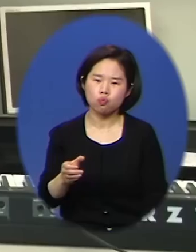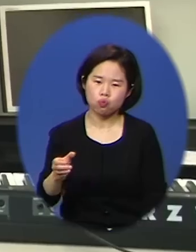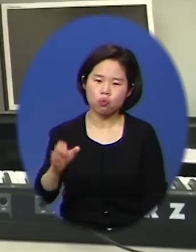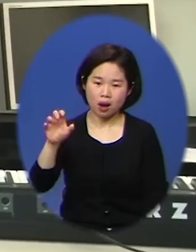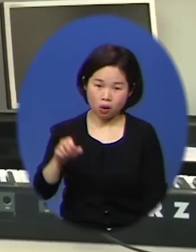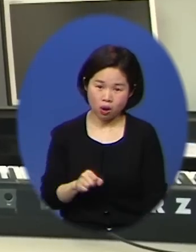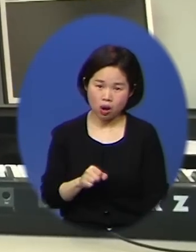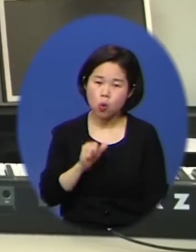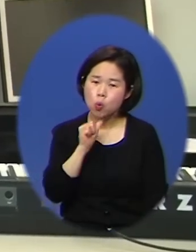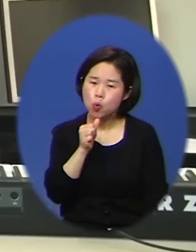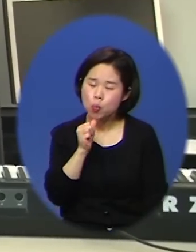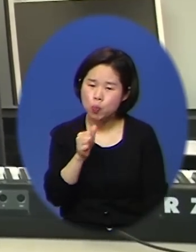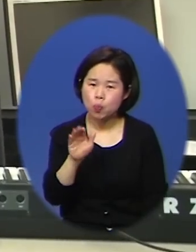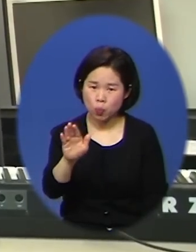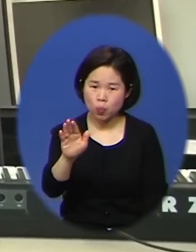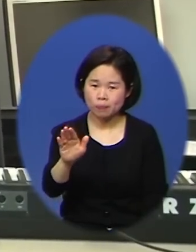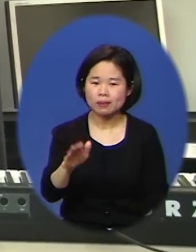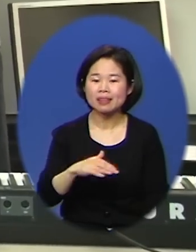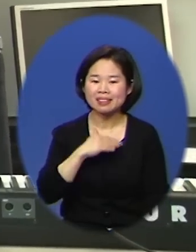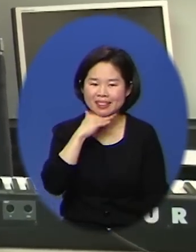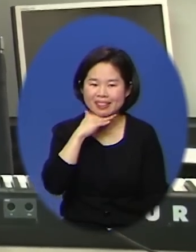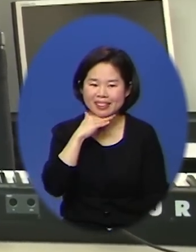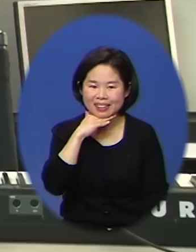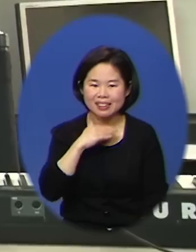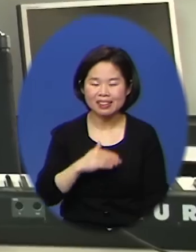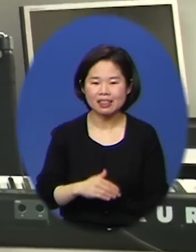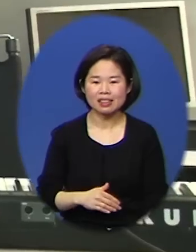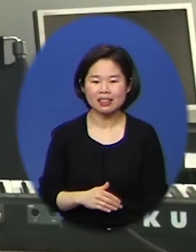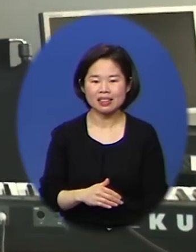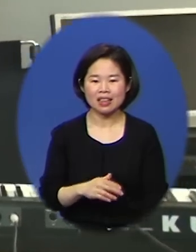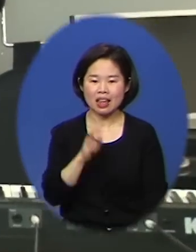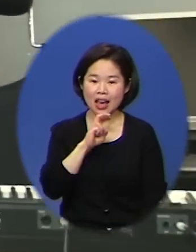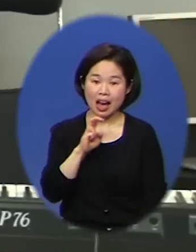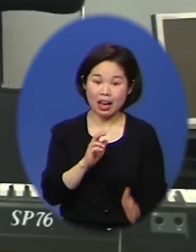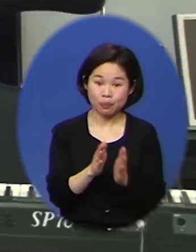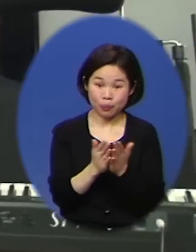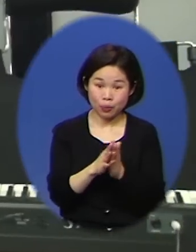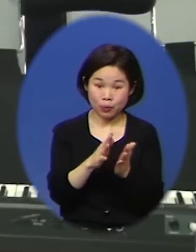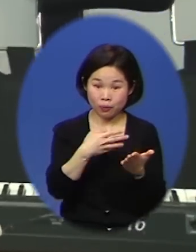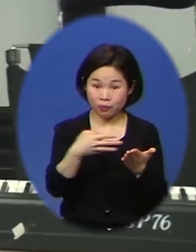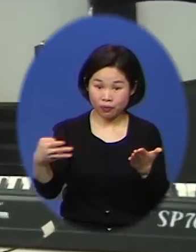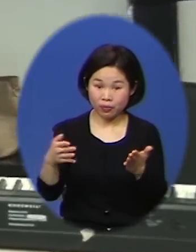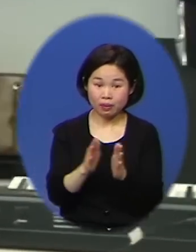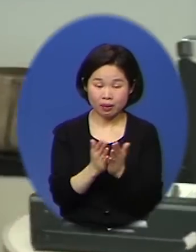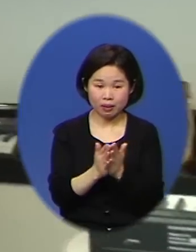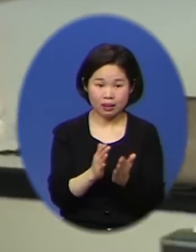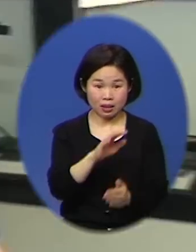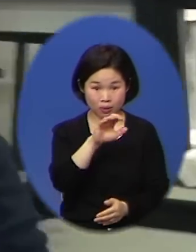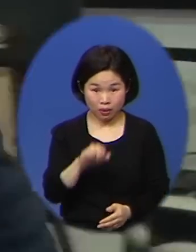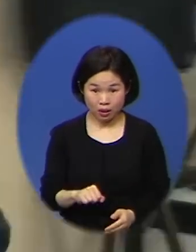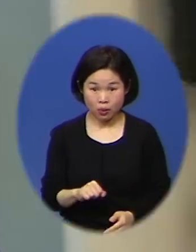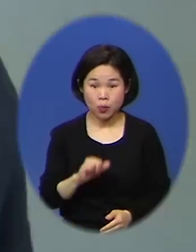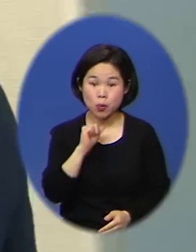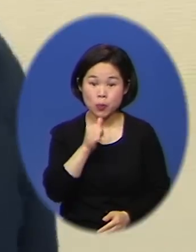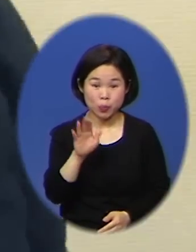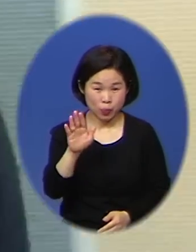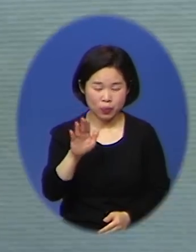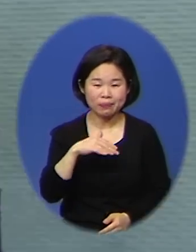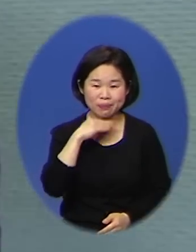5분만. 어? 5분만 딱 서 있어요. 오케이. 그리고 그 아빠. 아빠 가지고 와요. 네. 5분만.